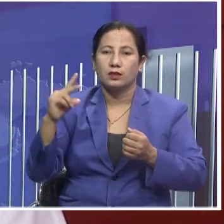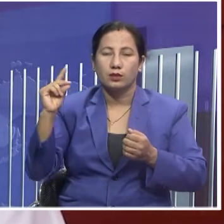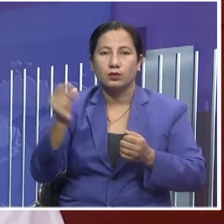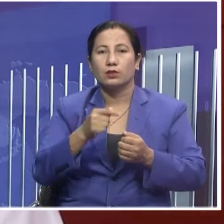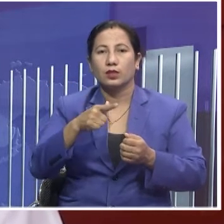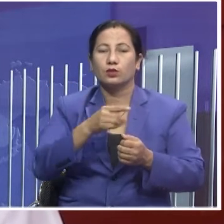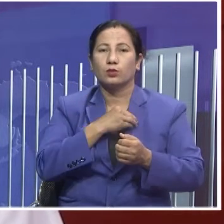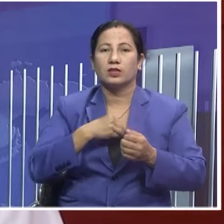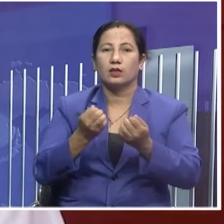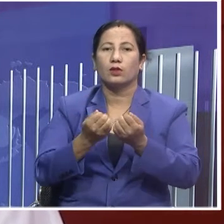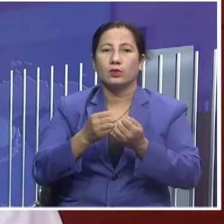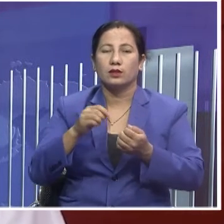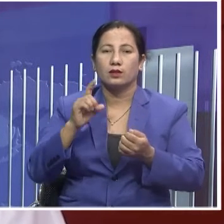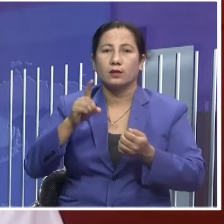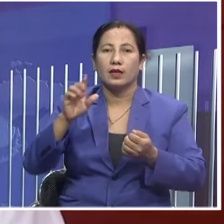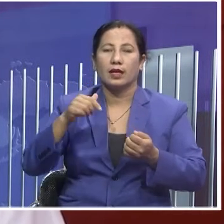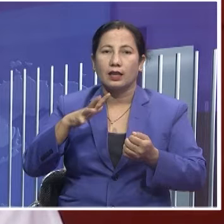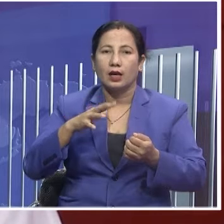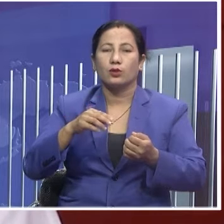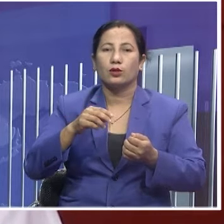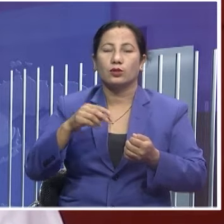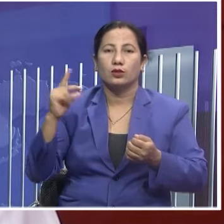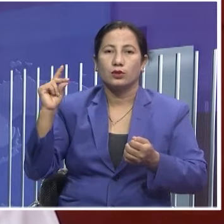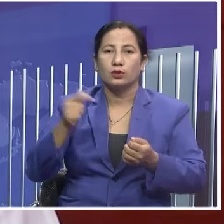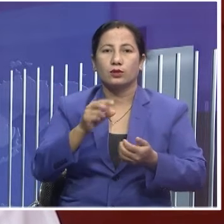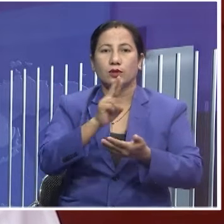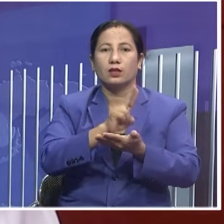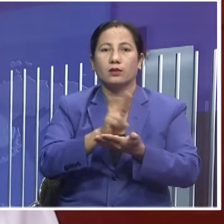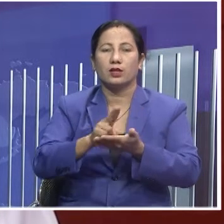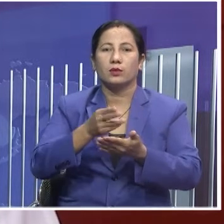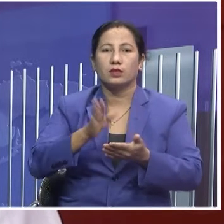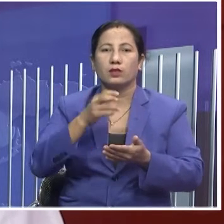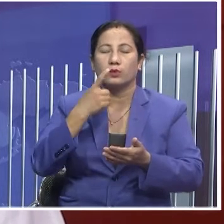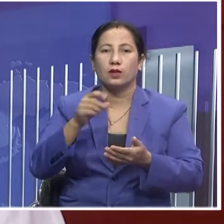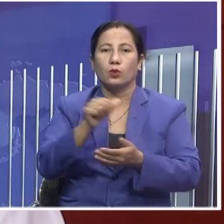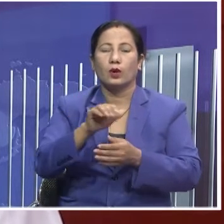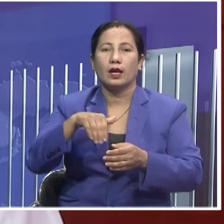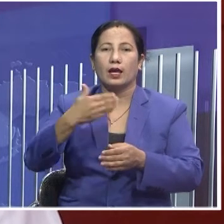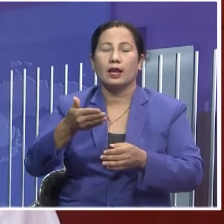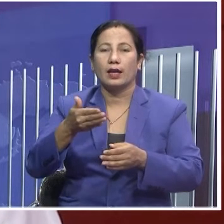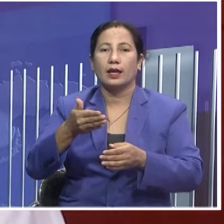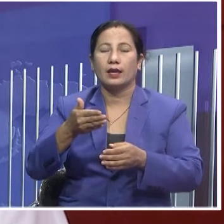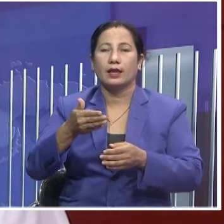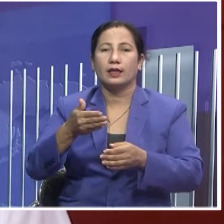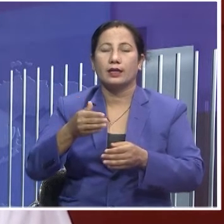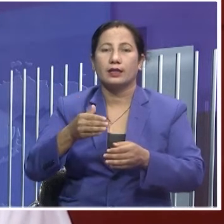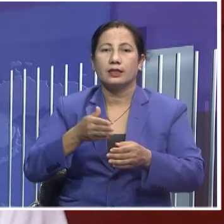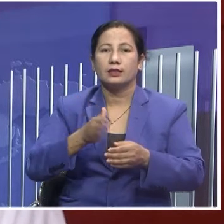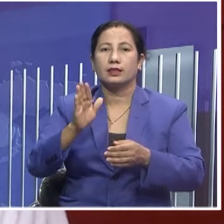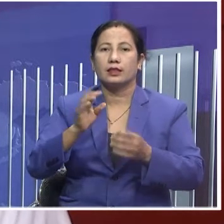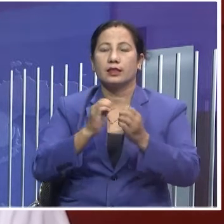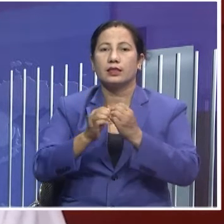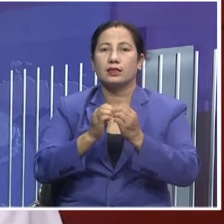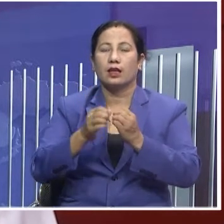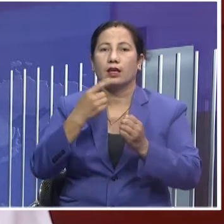उपचार गर्नुपर्छ, तपाईँ यहाँ नआउनुहोस्, तुरन्तै भैरवा जानुहोस् भनेर उहाँले तुरन्त हामीले उहीँबाटै सिधै भैरवा जानुहोस्